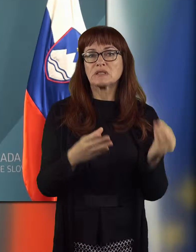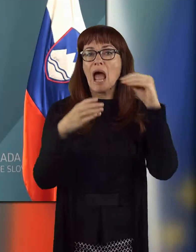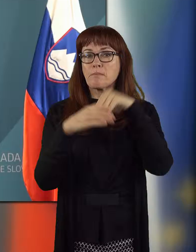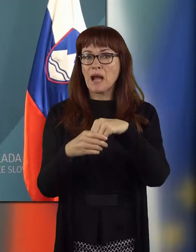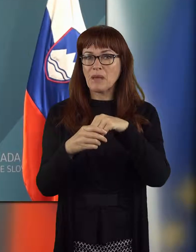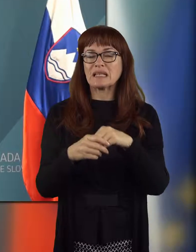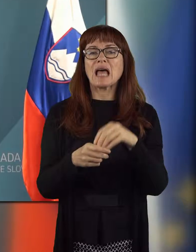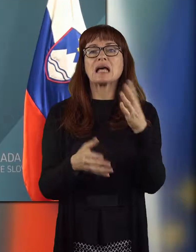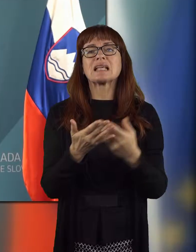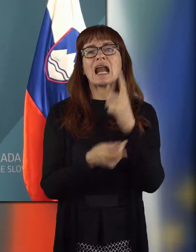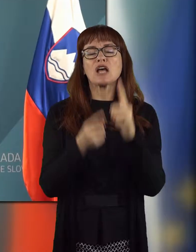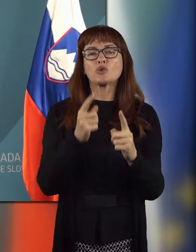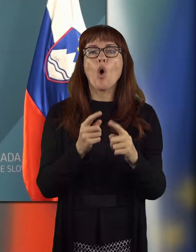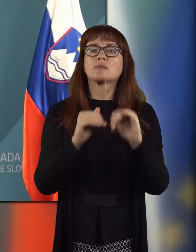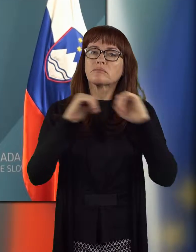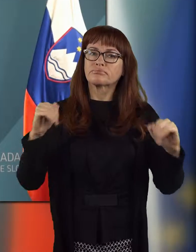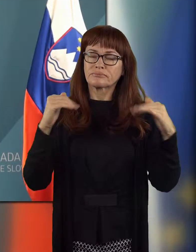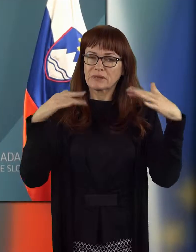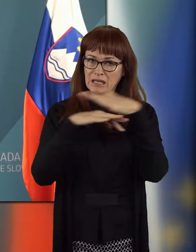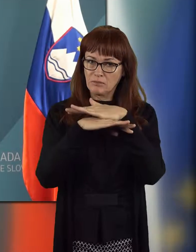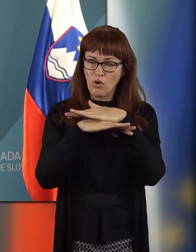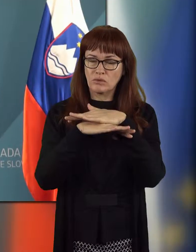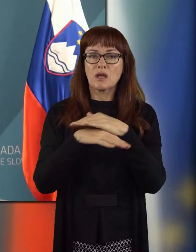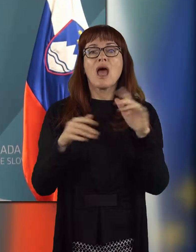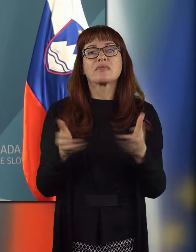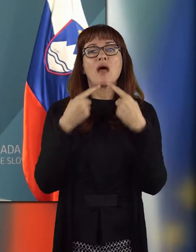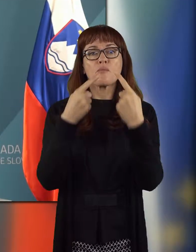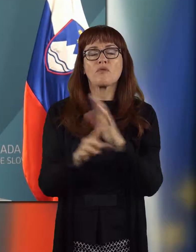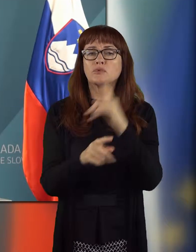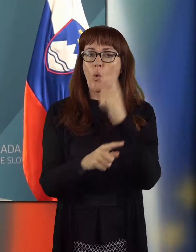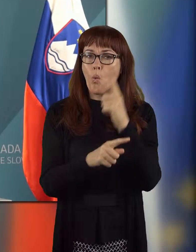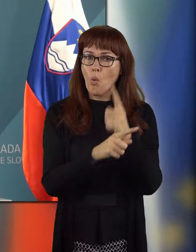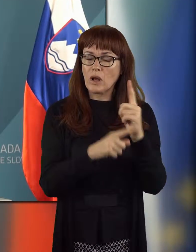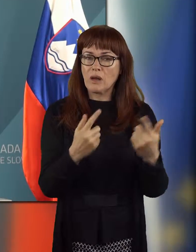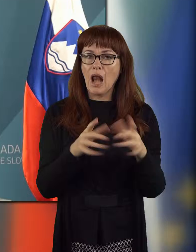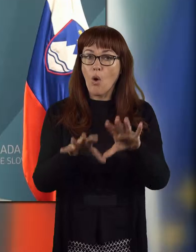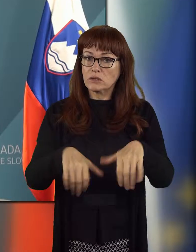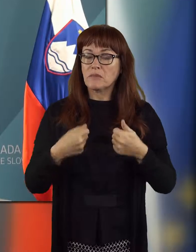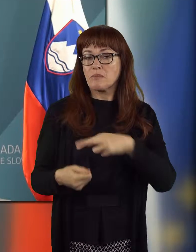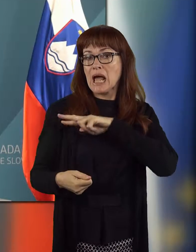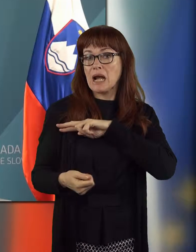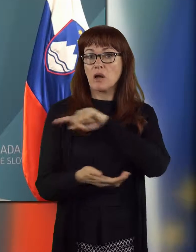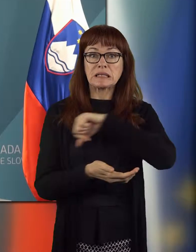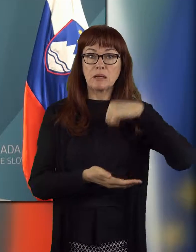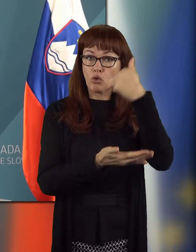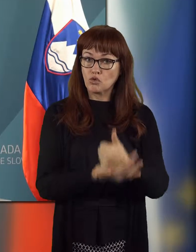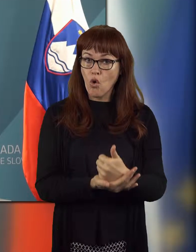za implementacijo razsodbe arbitražnega sodišča. Naj povem, da vse te ukrepe lahko sprejme